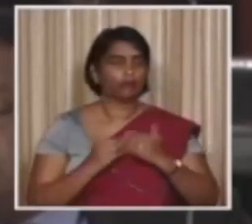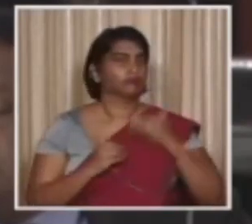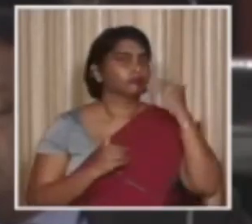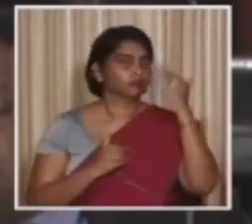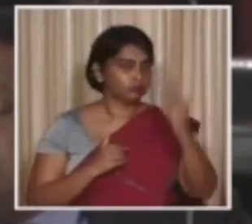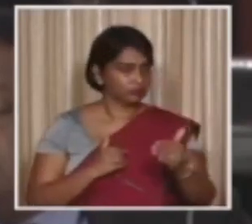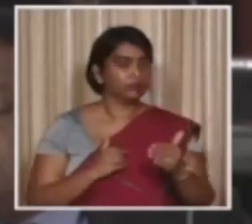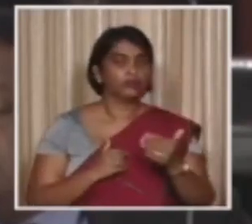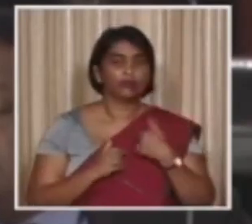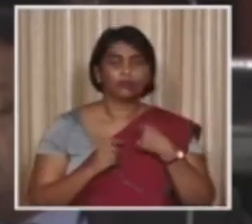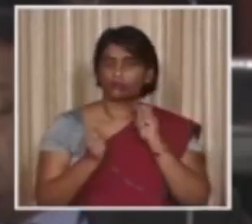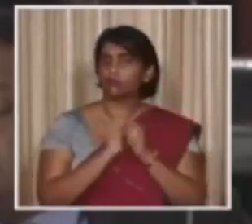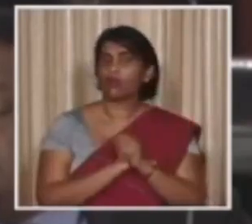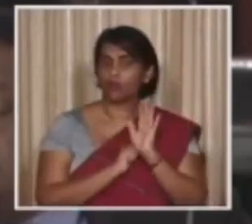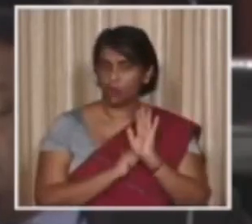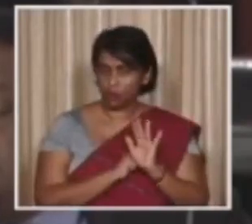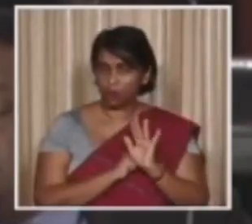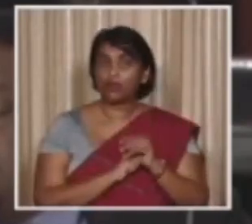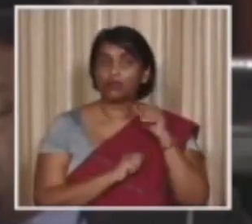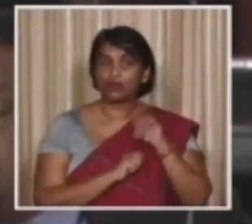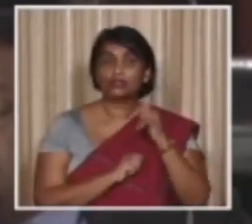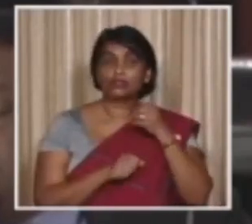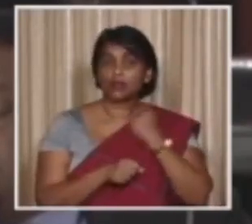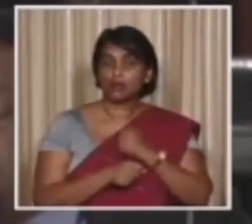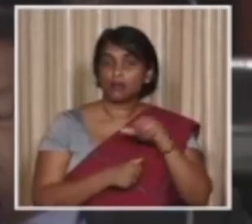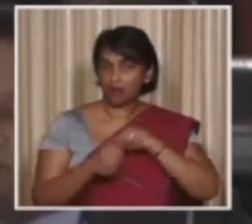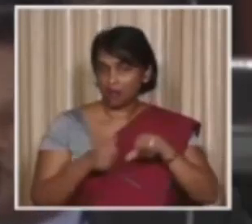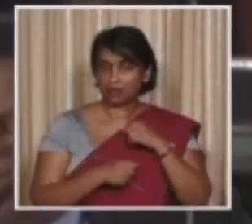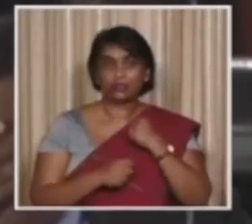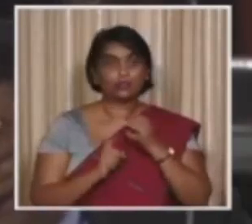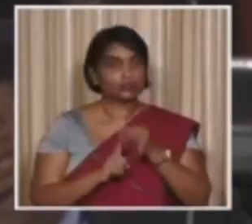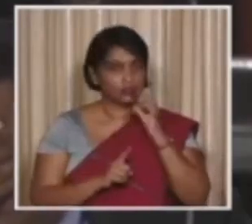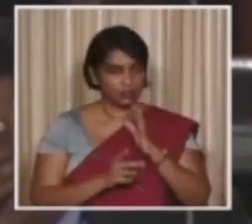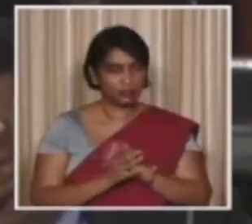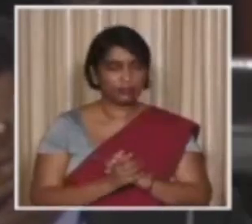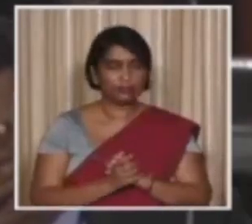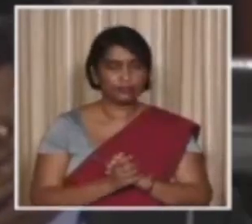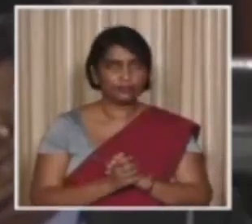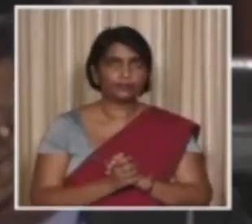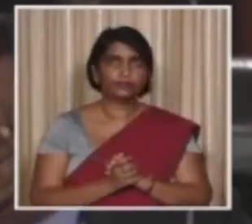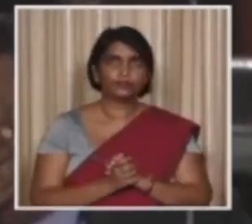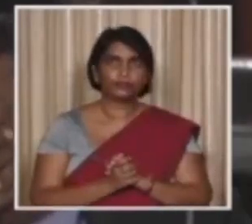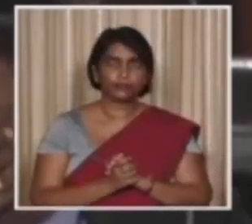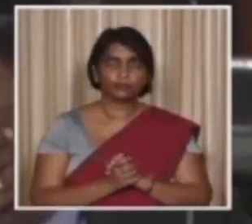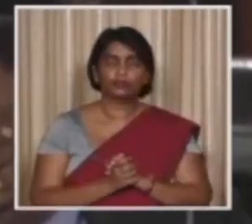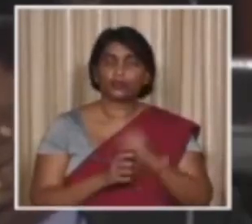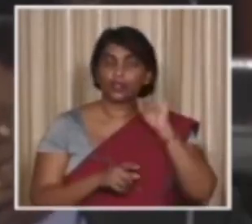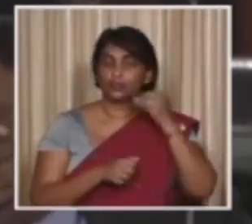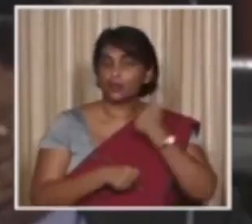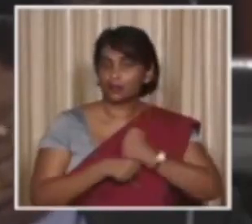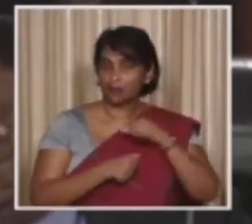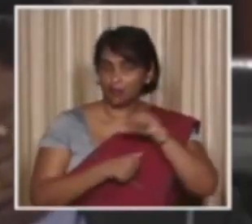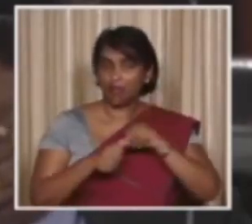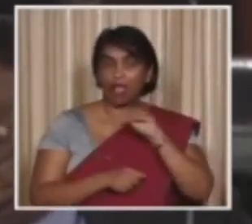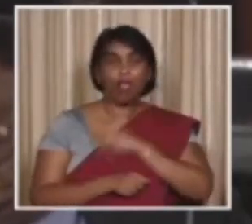ගිහිල්ලා තවත් වෙනස් වෙන්න ඕනේ. මේ සමහර රාජ්‍ය ආයතන තියෙනවා සභාපතිතුමිය ගරු මන්ත්‍රීතුමා තා විනාඩි 2යි. සමහර රාජ්‍ය ආයතන තියෙනවා